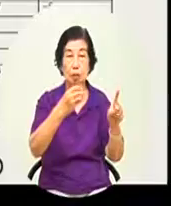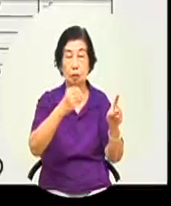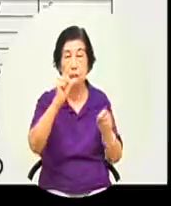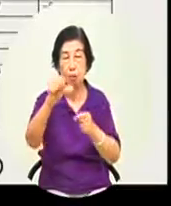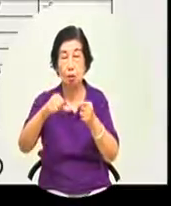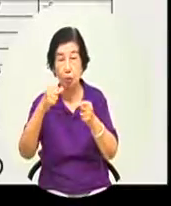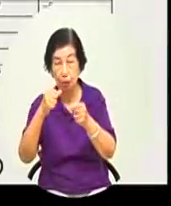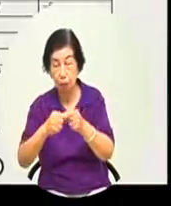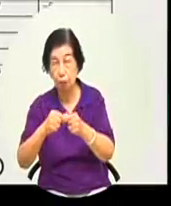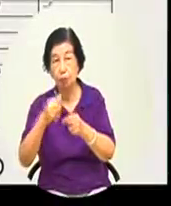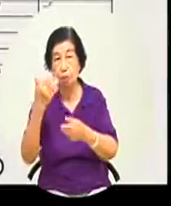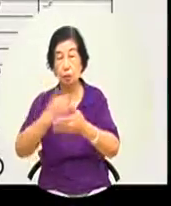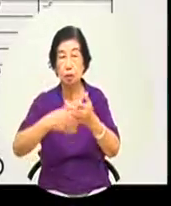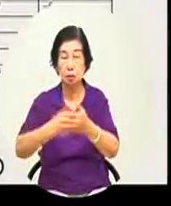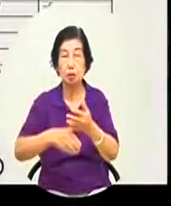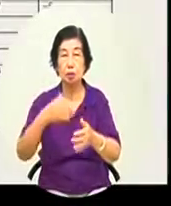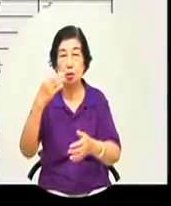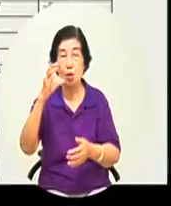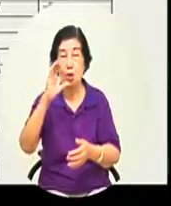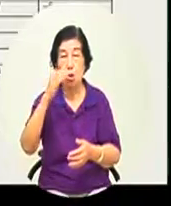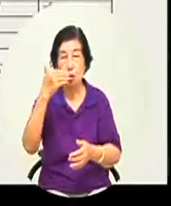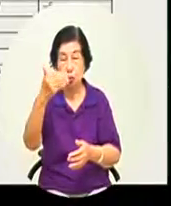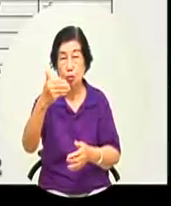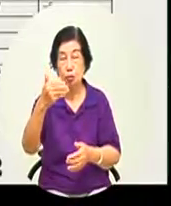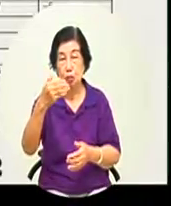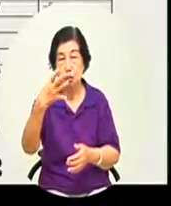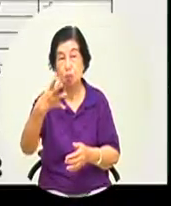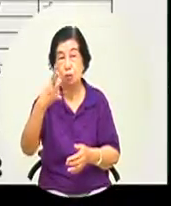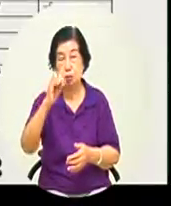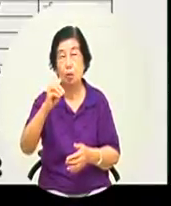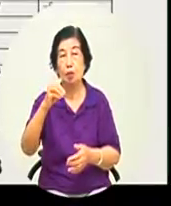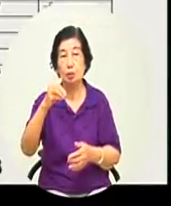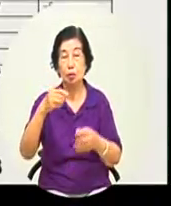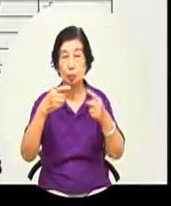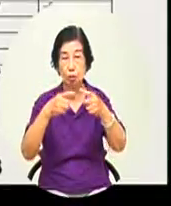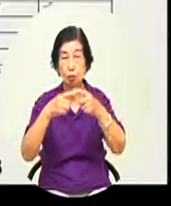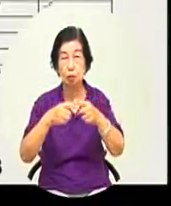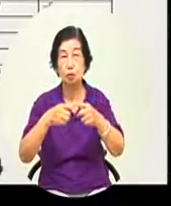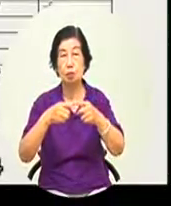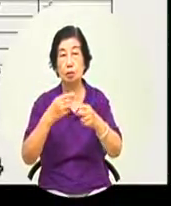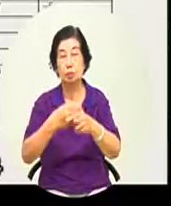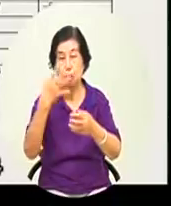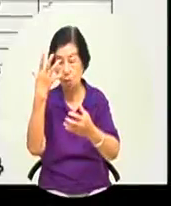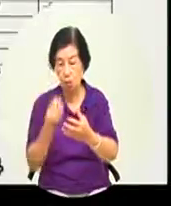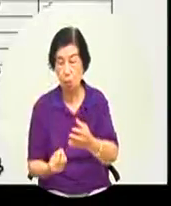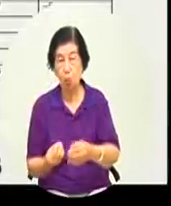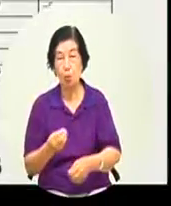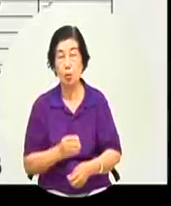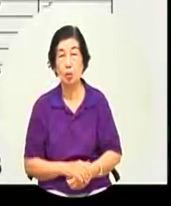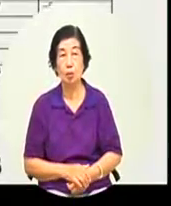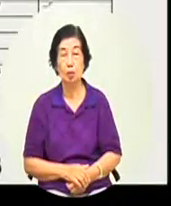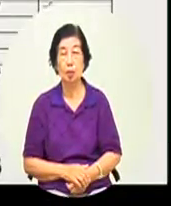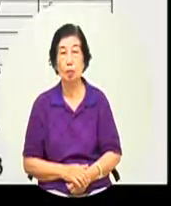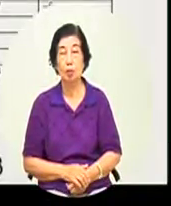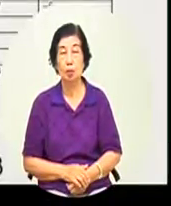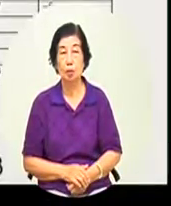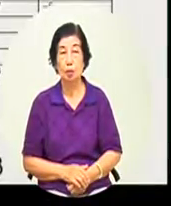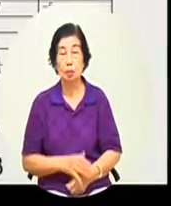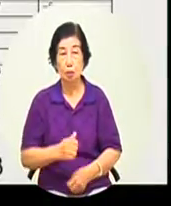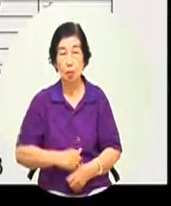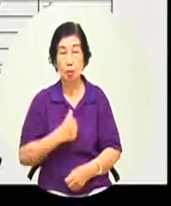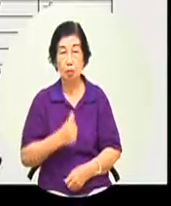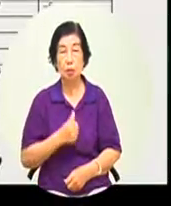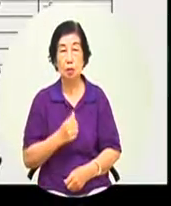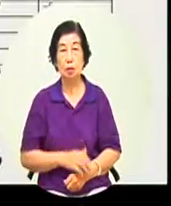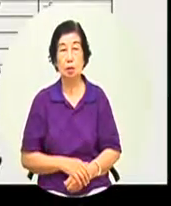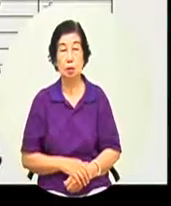少。如果累积下来都细板归野狼，只有这三个月这样子看起来的话，那事实上人数真的是让